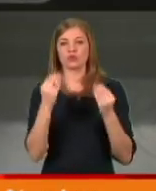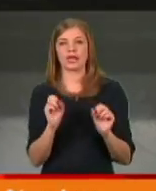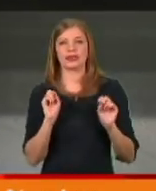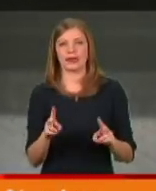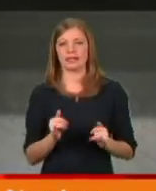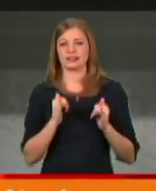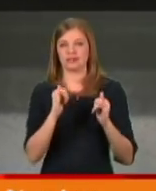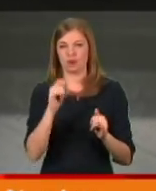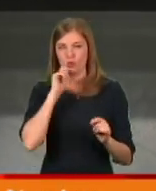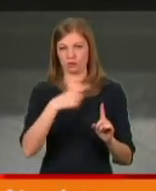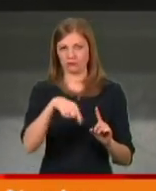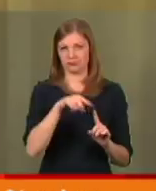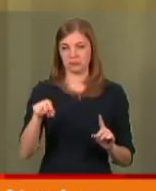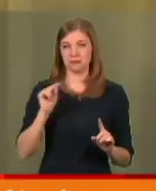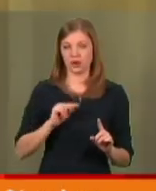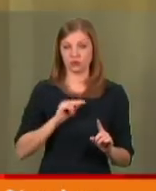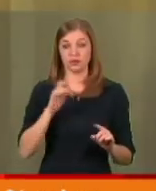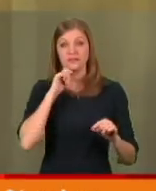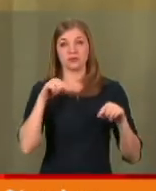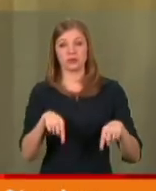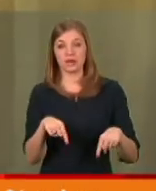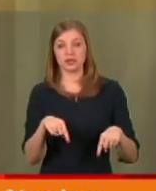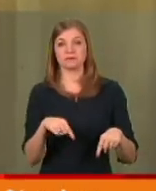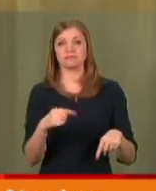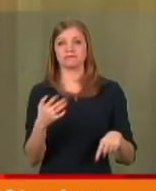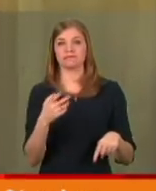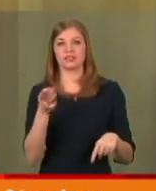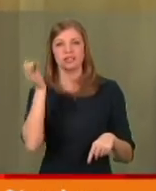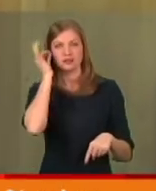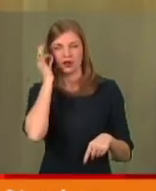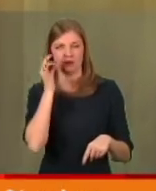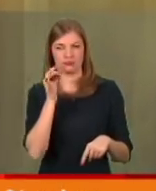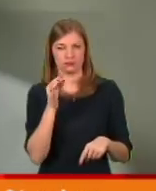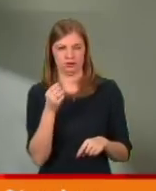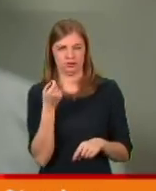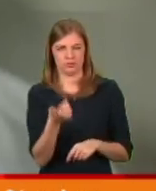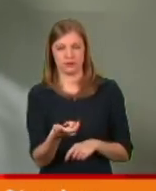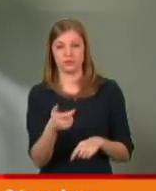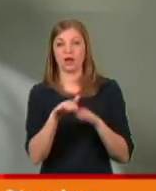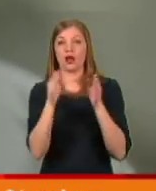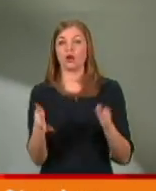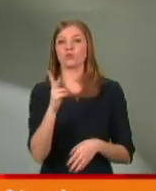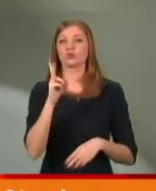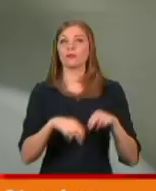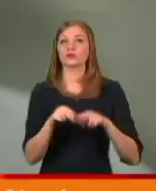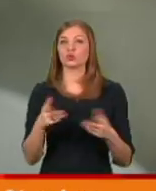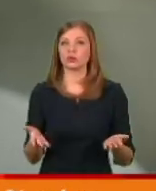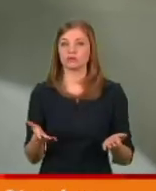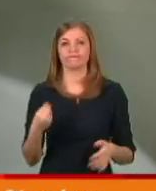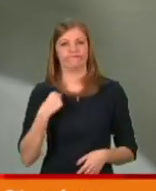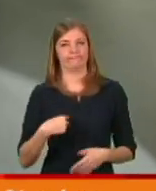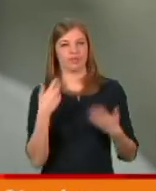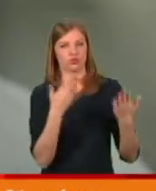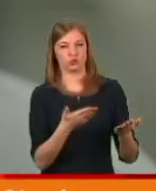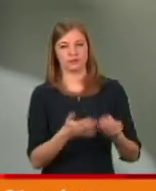для співвітчизників, які тут працюють, в Україні, каже Олександр, згадують нечасто. Арку хто построїв?